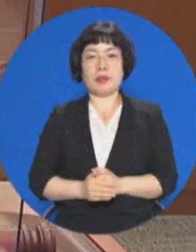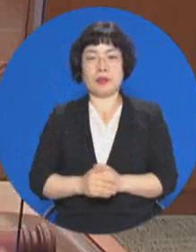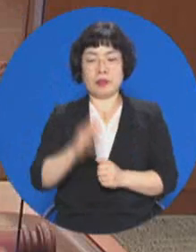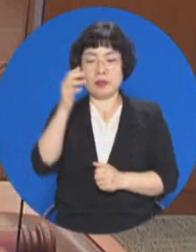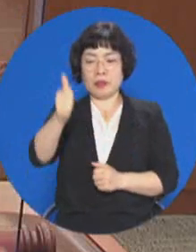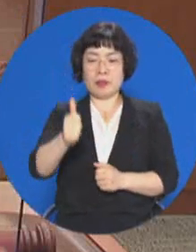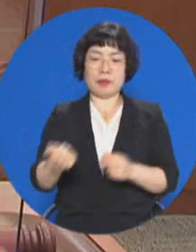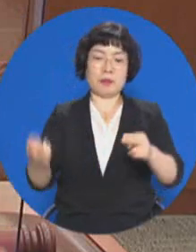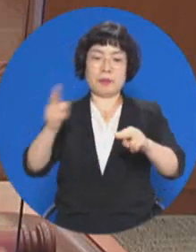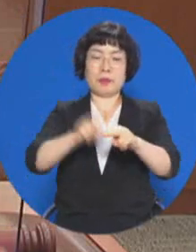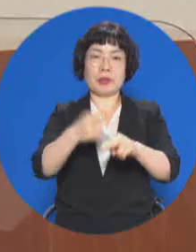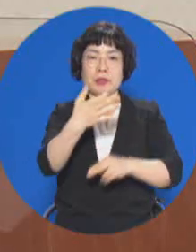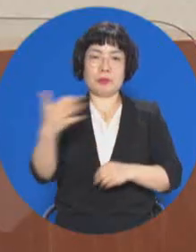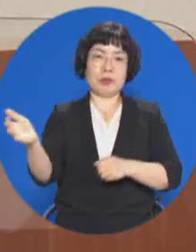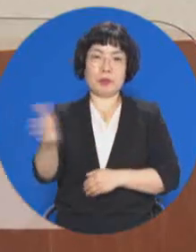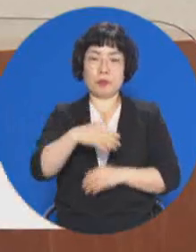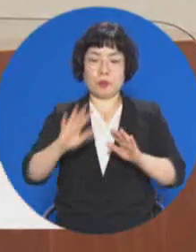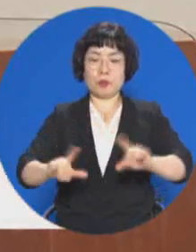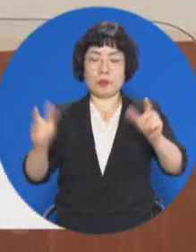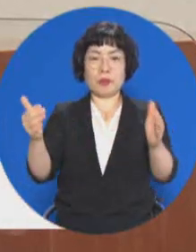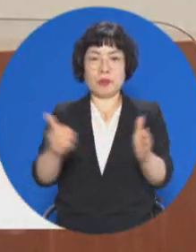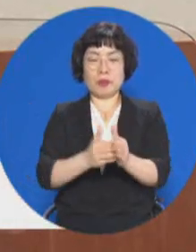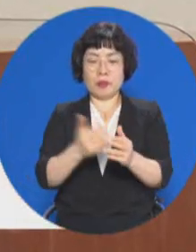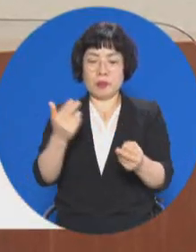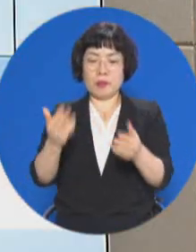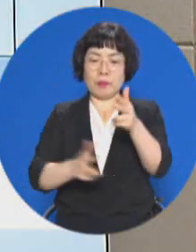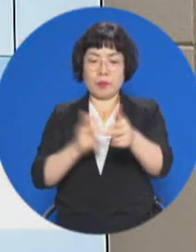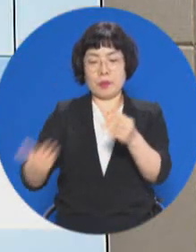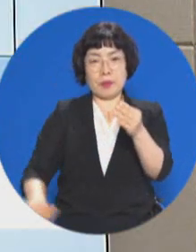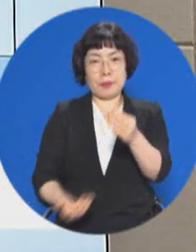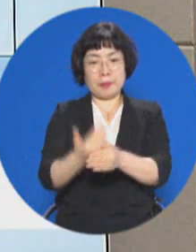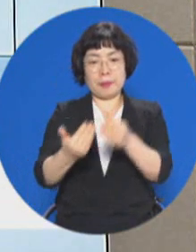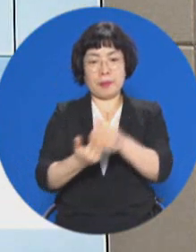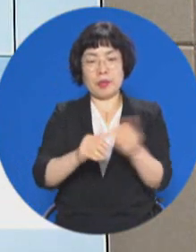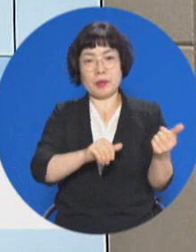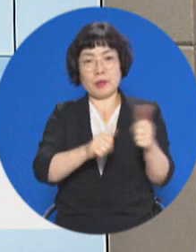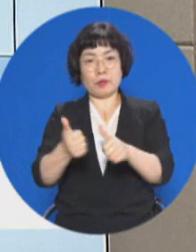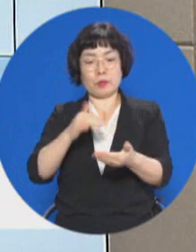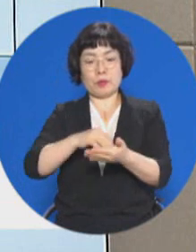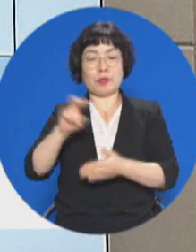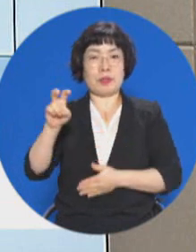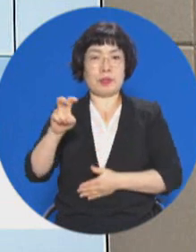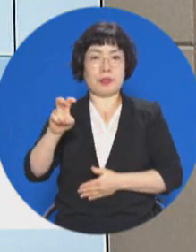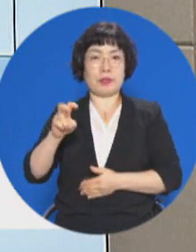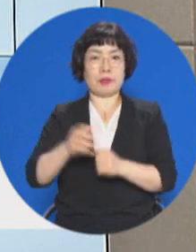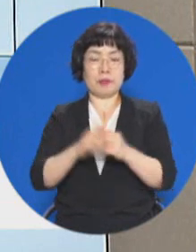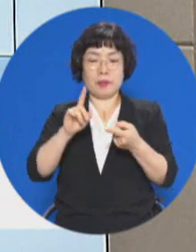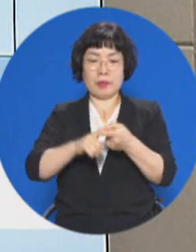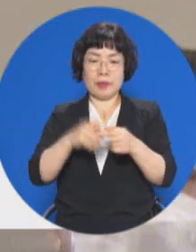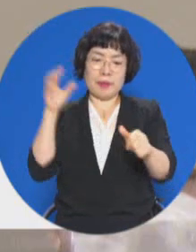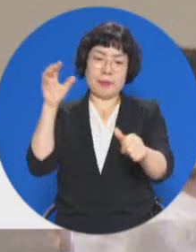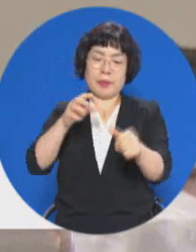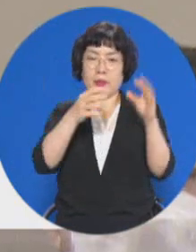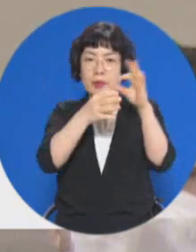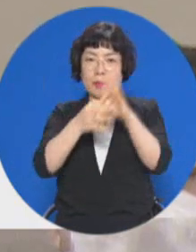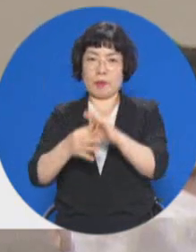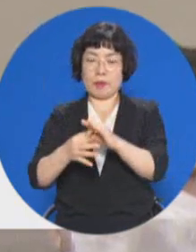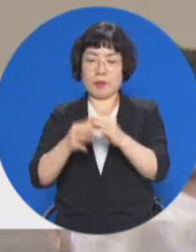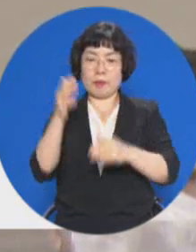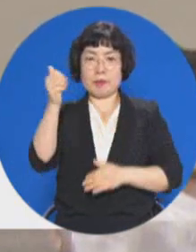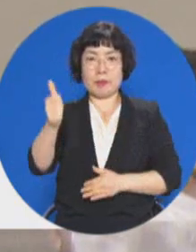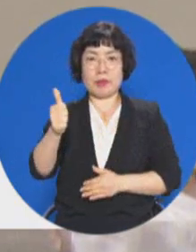회장이 부임한 2018년부터 올해까지 산재로 숨진 근로자는 모두 20명. 이에 대한 질타가 이어지자 최